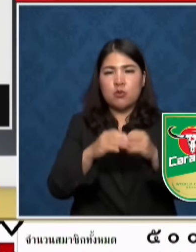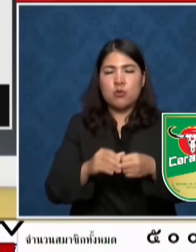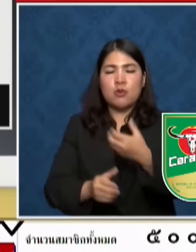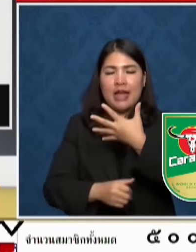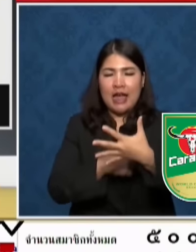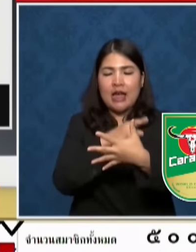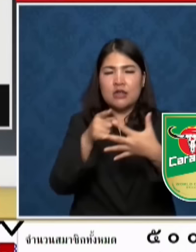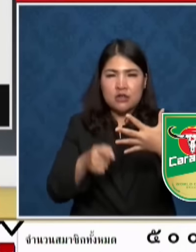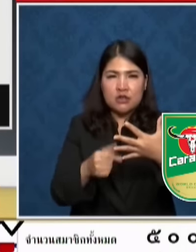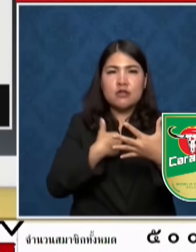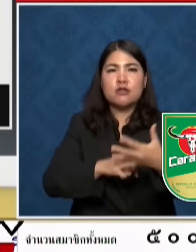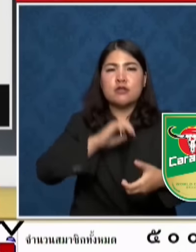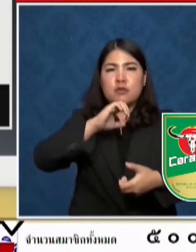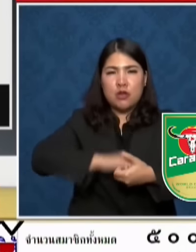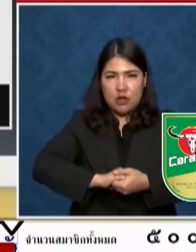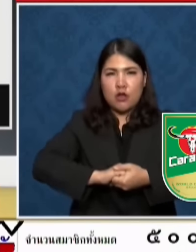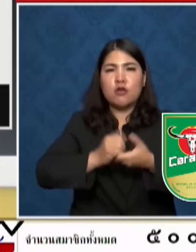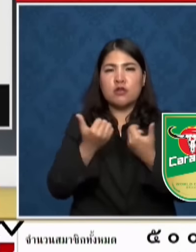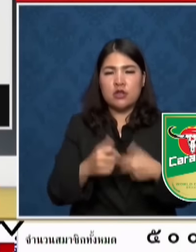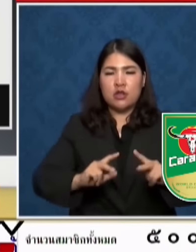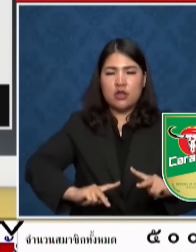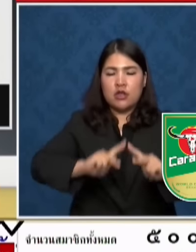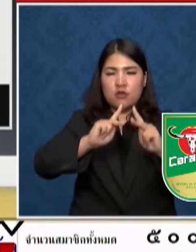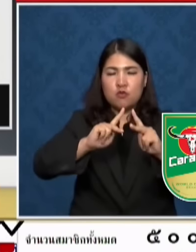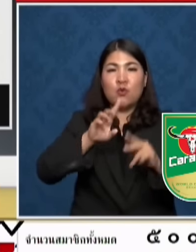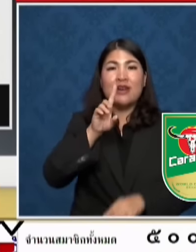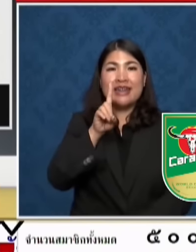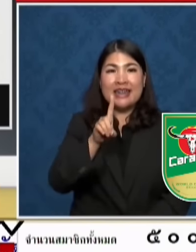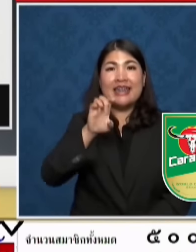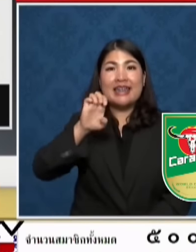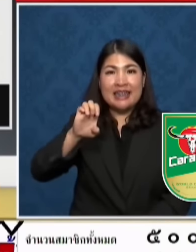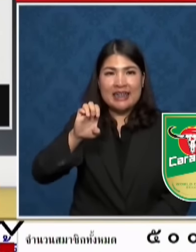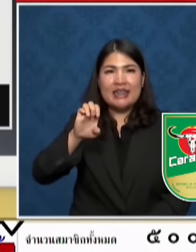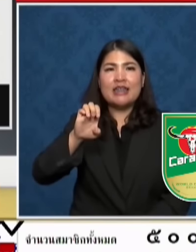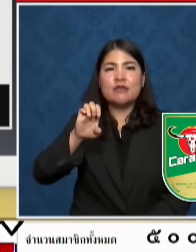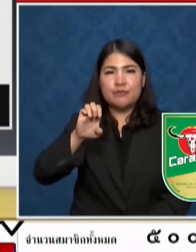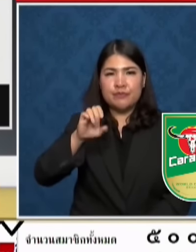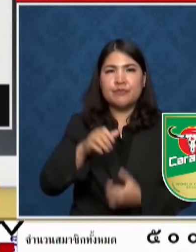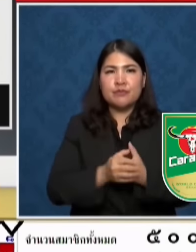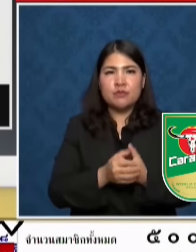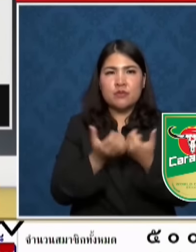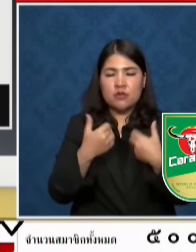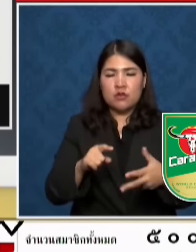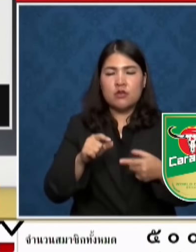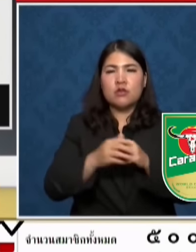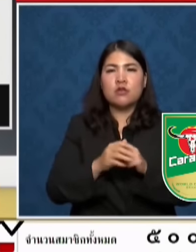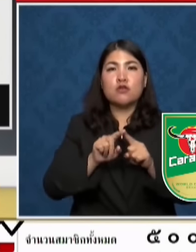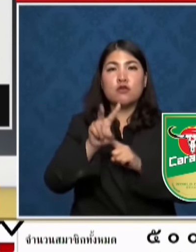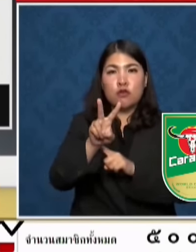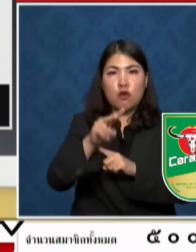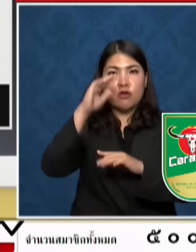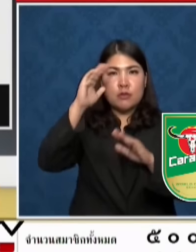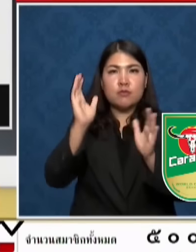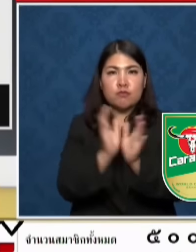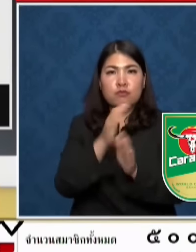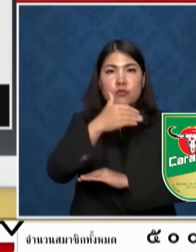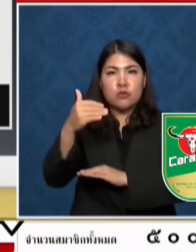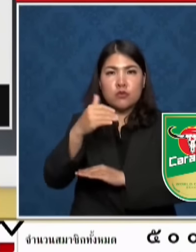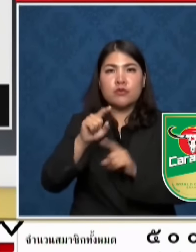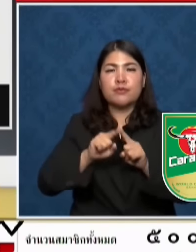Central Fraud Registry ร่วมกันคือกระทรวงดิจิทัลเพื่อเศรษฐกิจและสังคมหรือ DE 2 สำนักงานตำรวจแห่งชา